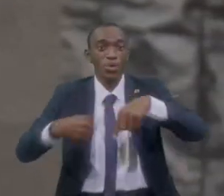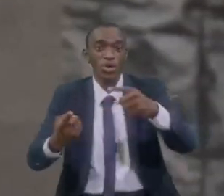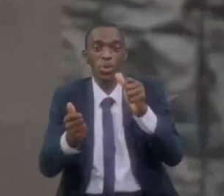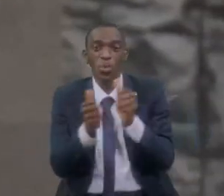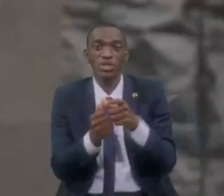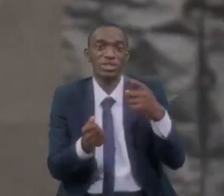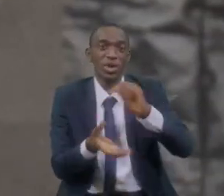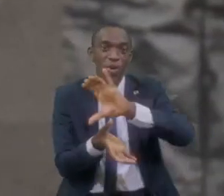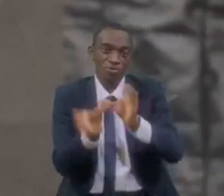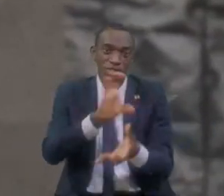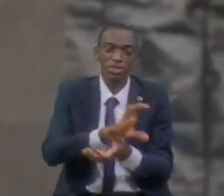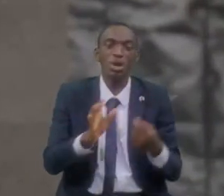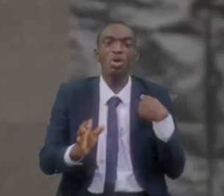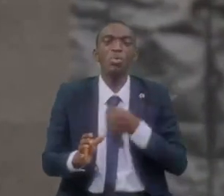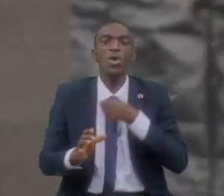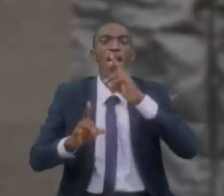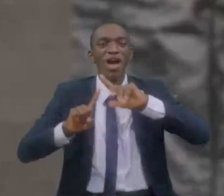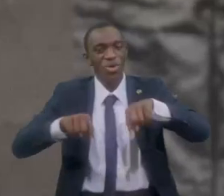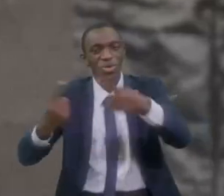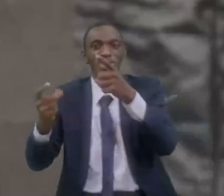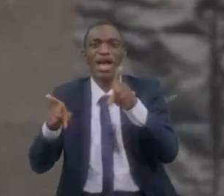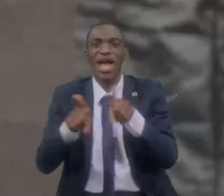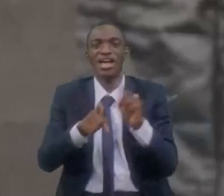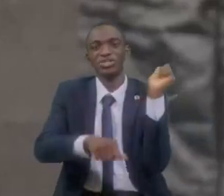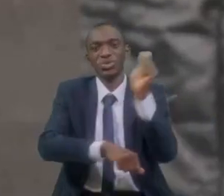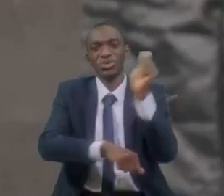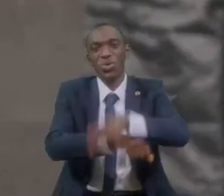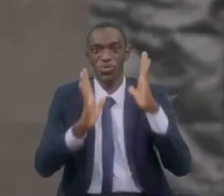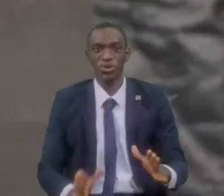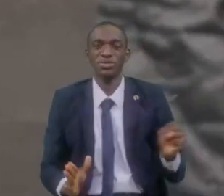conversion, nous allons comme vainqueurs.